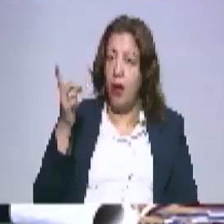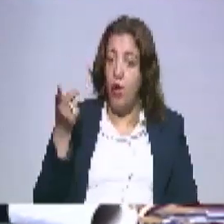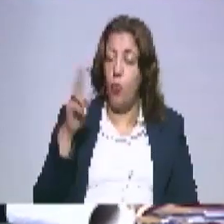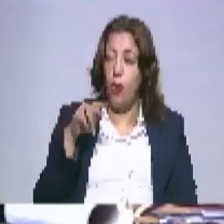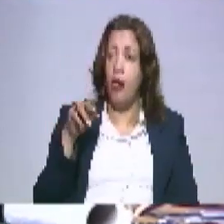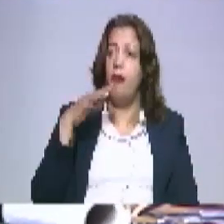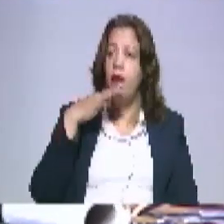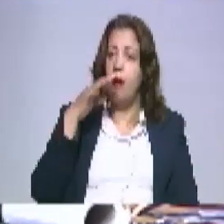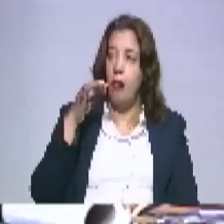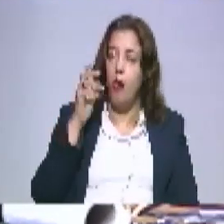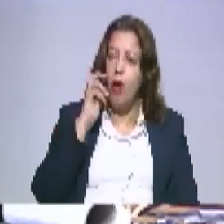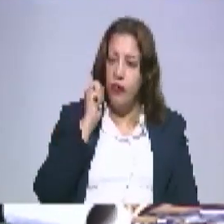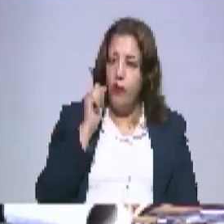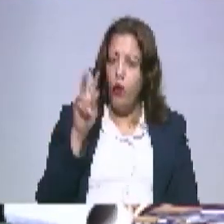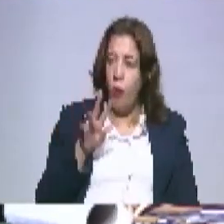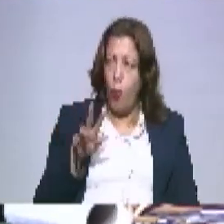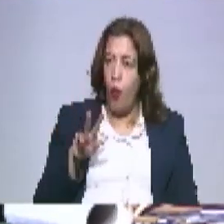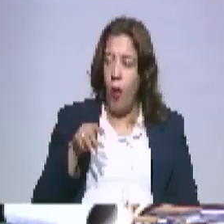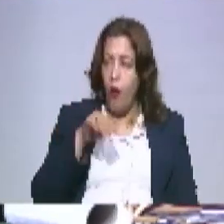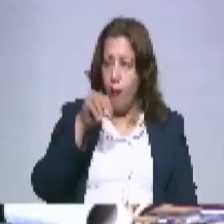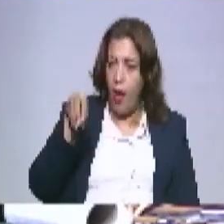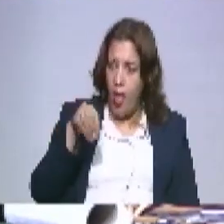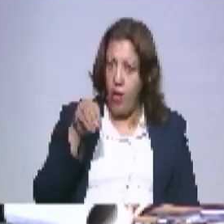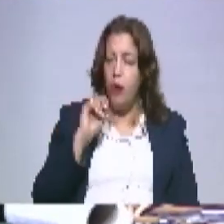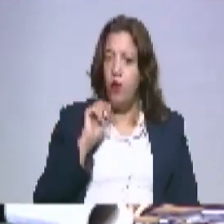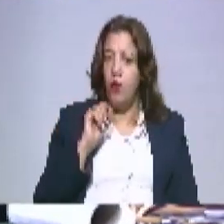ناشفه، وكمون، قلنا عشان القرنبيط لازم يبقى معاه كمون.